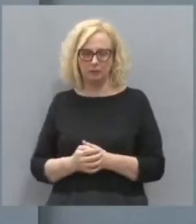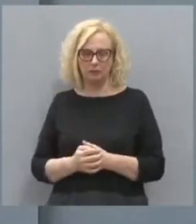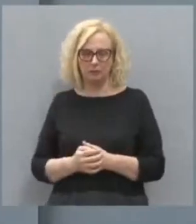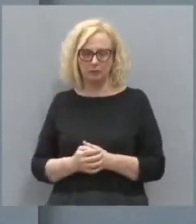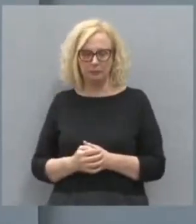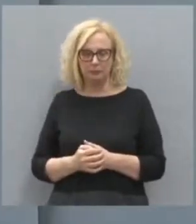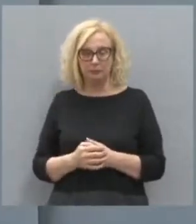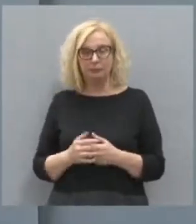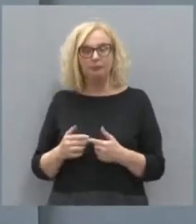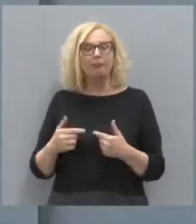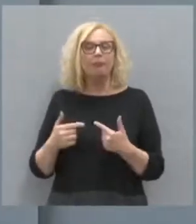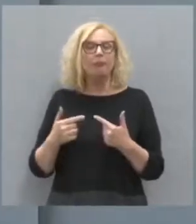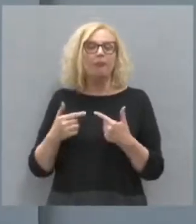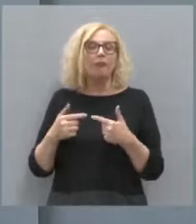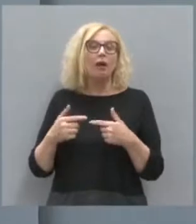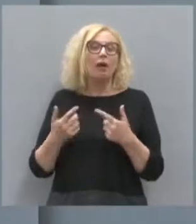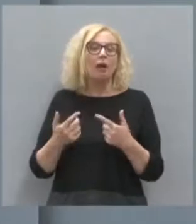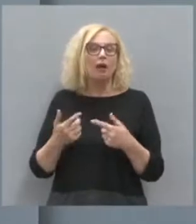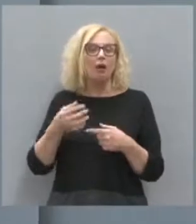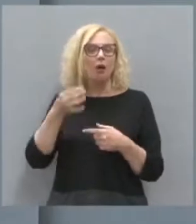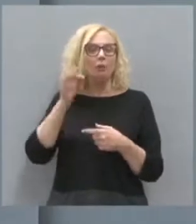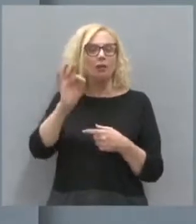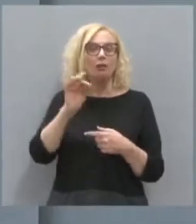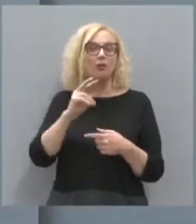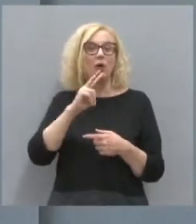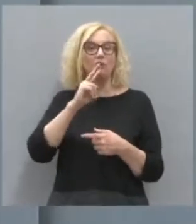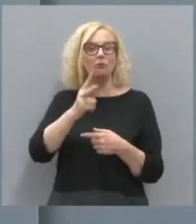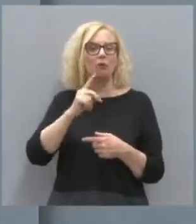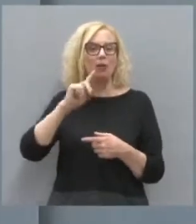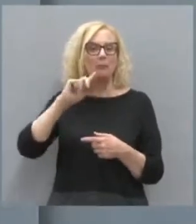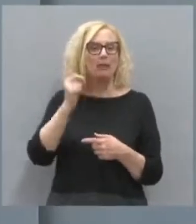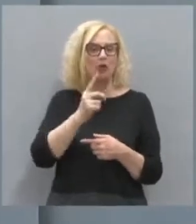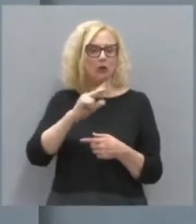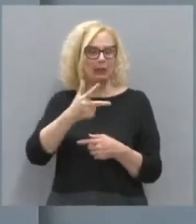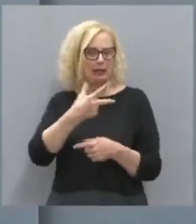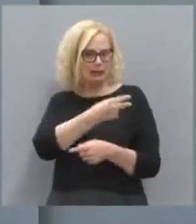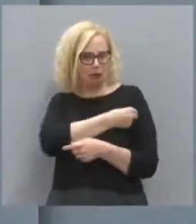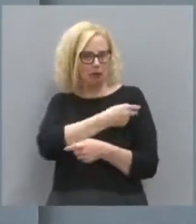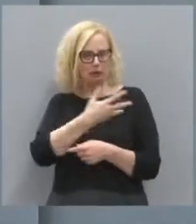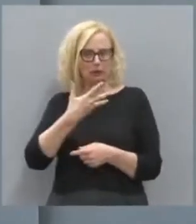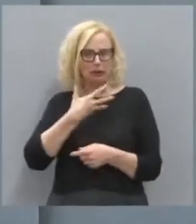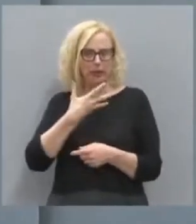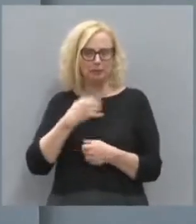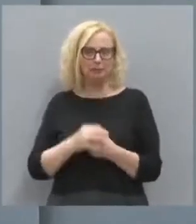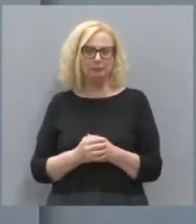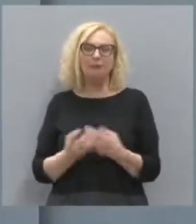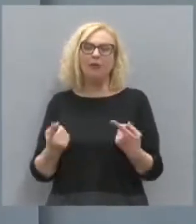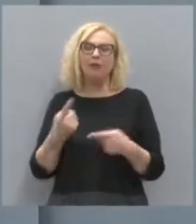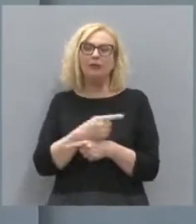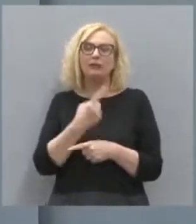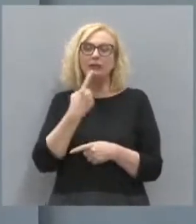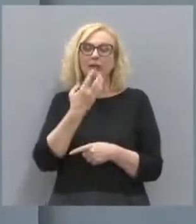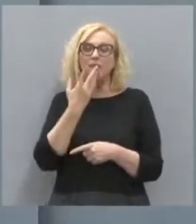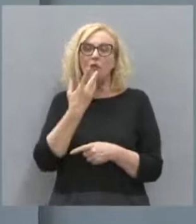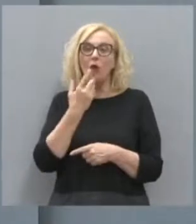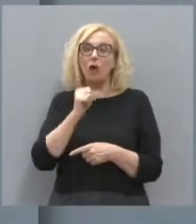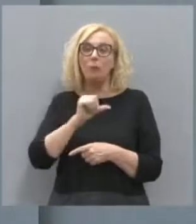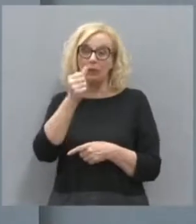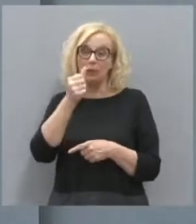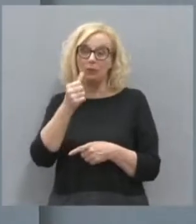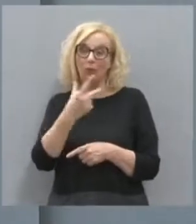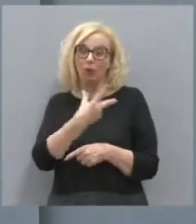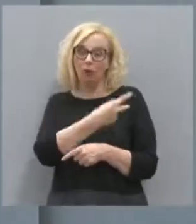garantire la risposta migliore in terza dose chi invece si pre prenotasse la vaccinazione per la prima dose